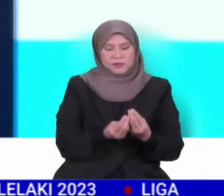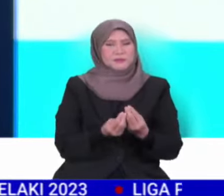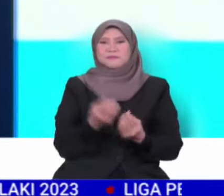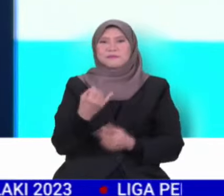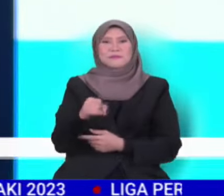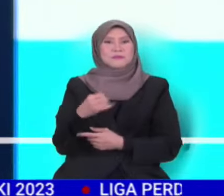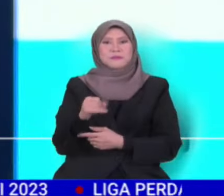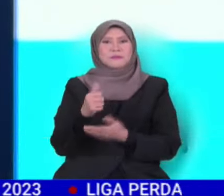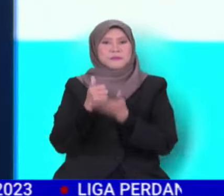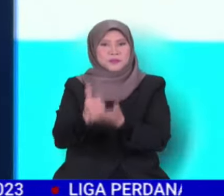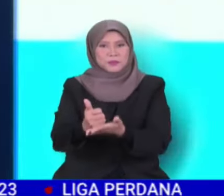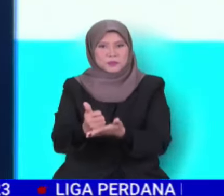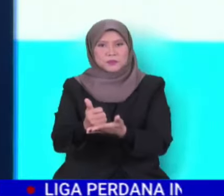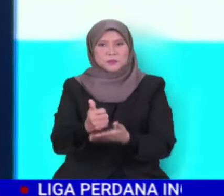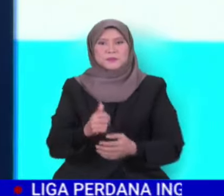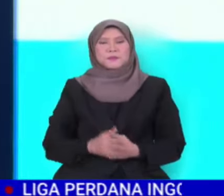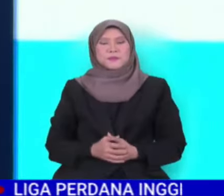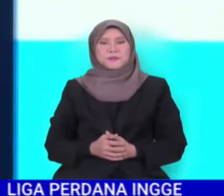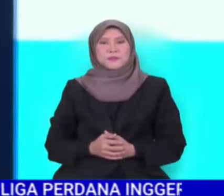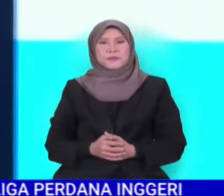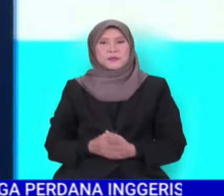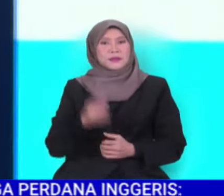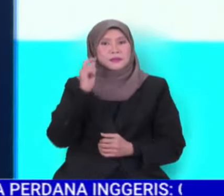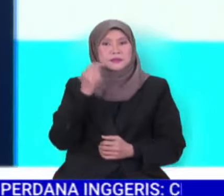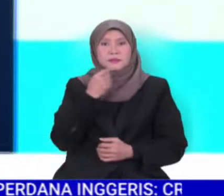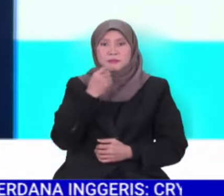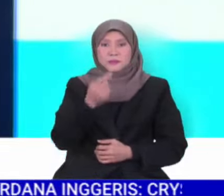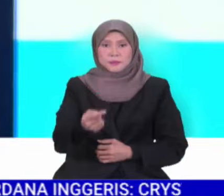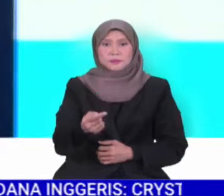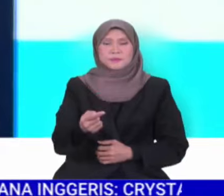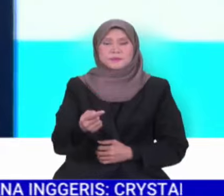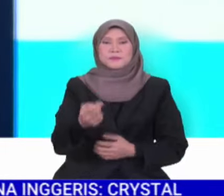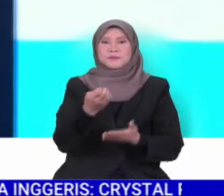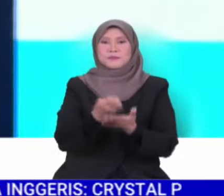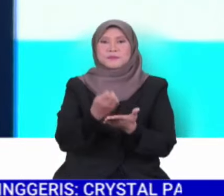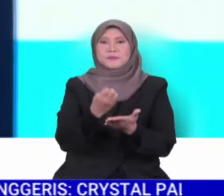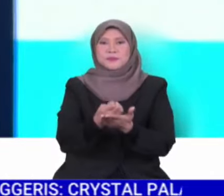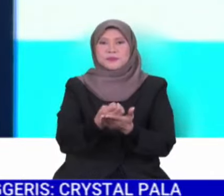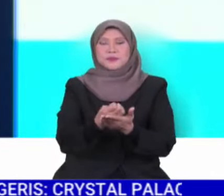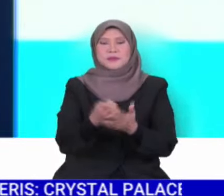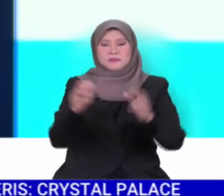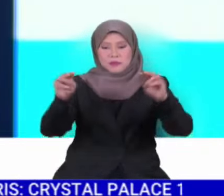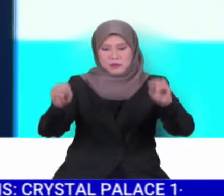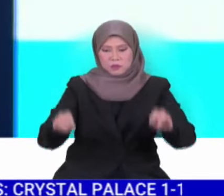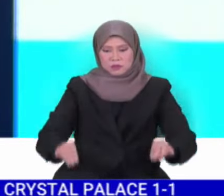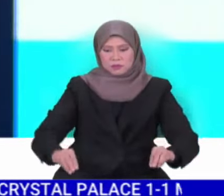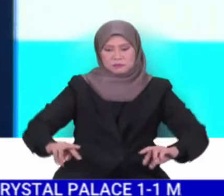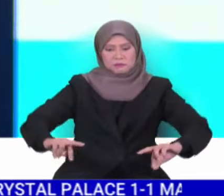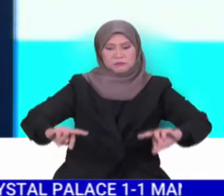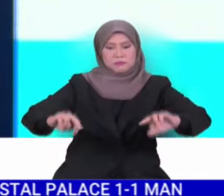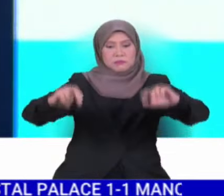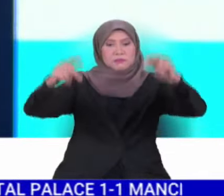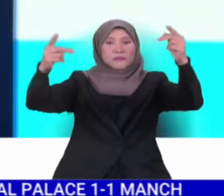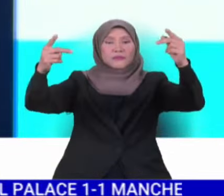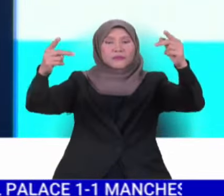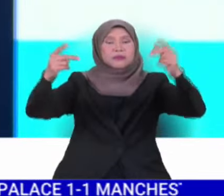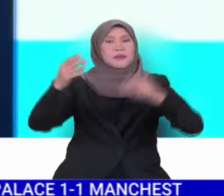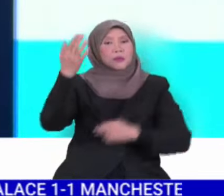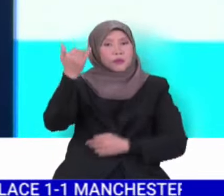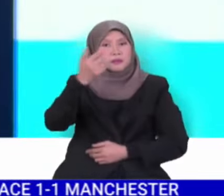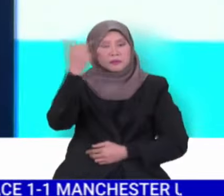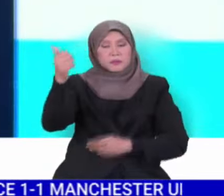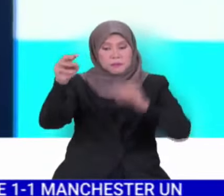membantu. Sebab itu saya sebutkan tentang ekonomi manusiawi. Kerana